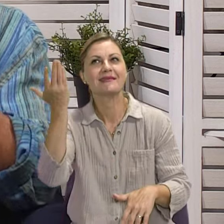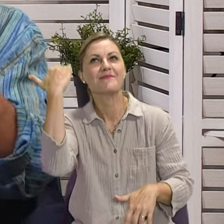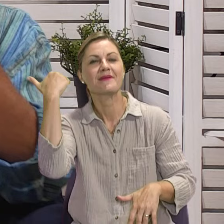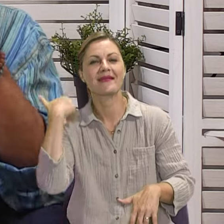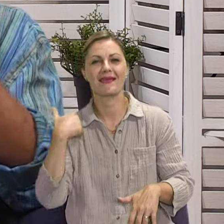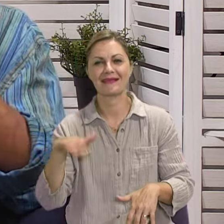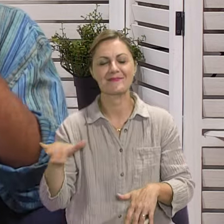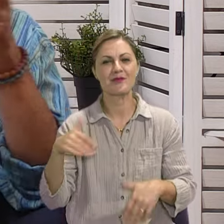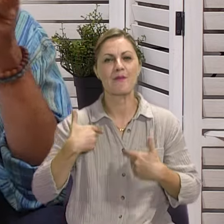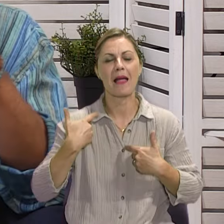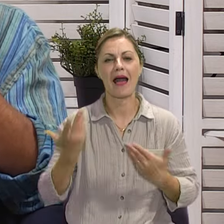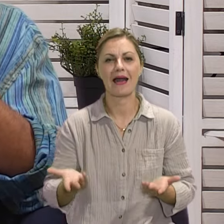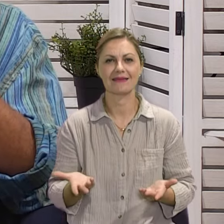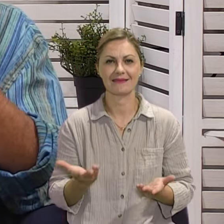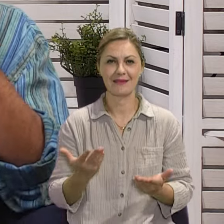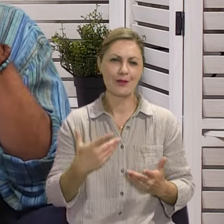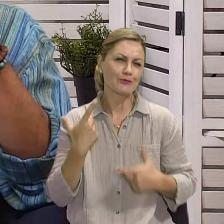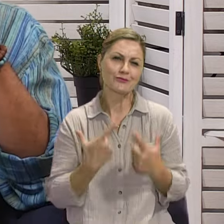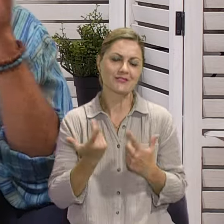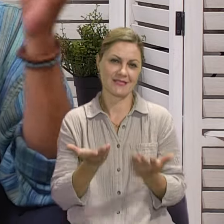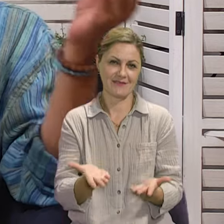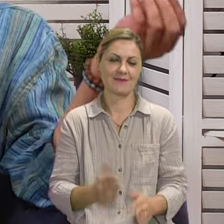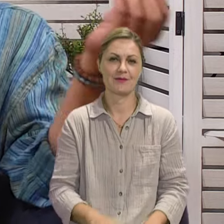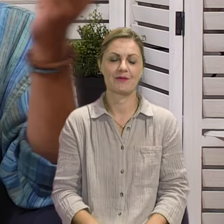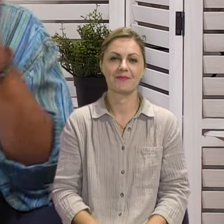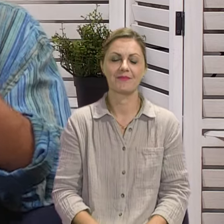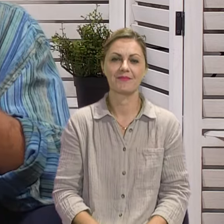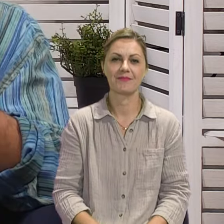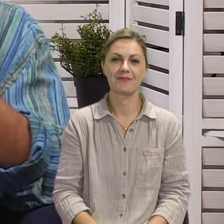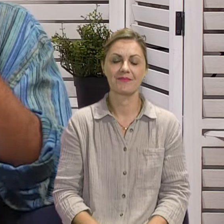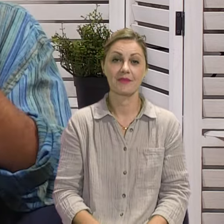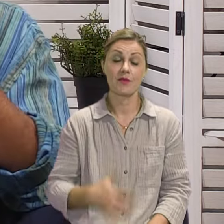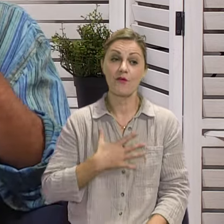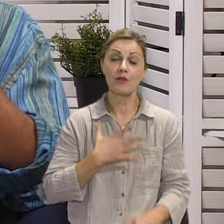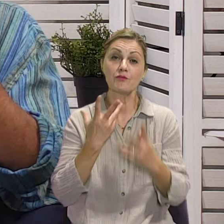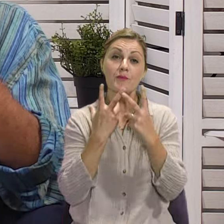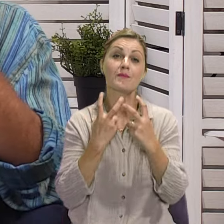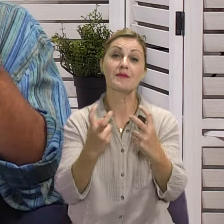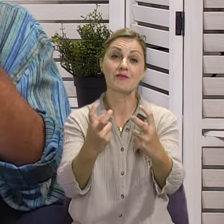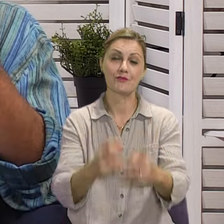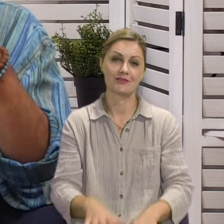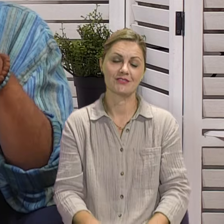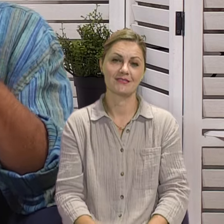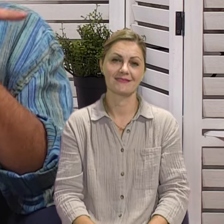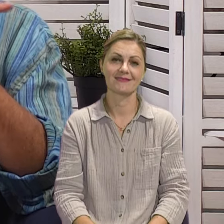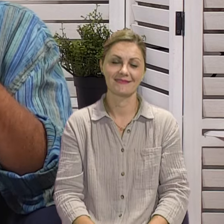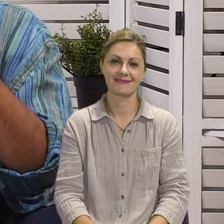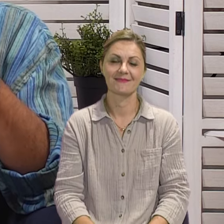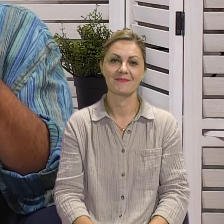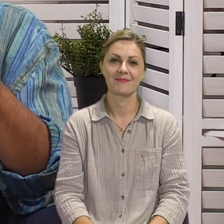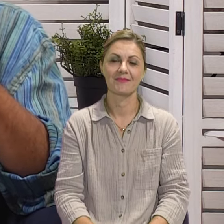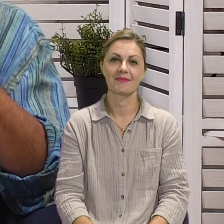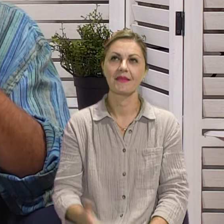vidjeti još naći nekih par sekundi velikih septima koje je Gotovac napisao, a ja u